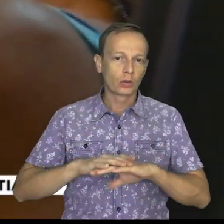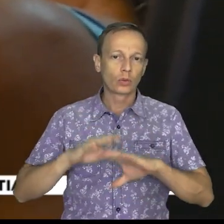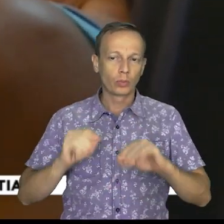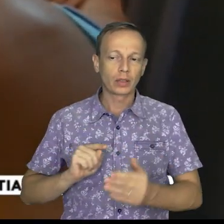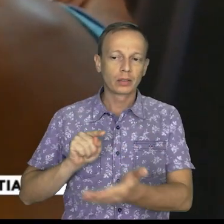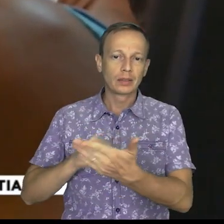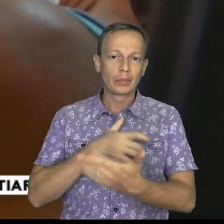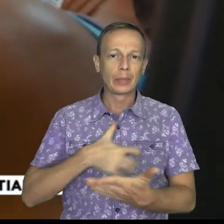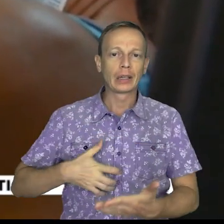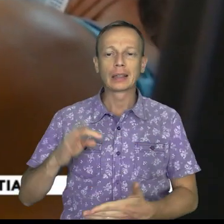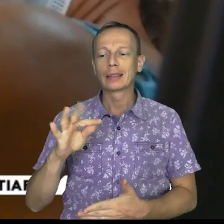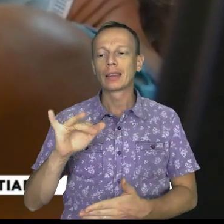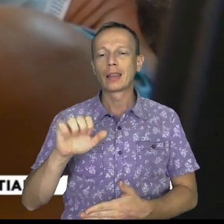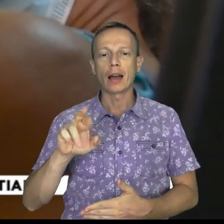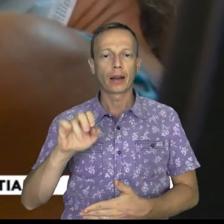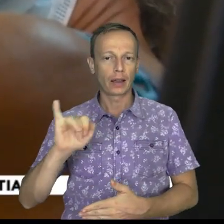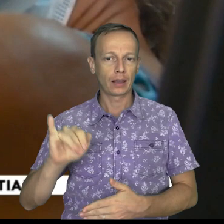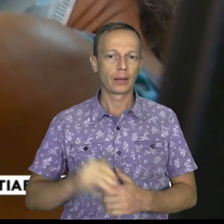Vanfo sont allés à la mairie de Tiarei.